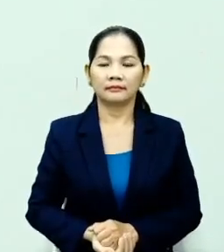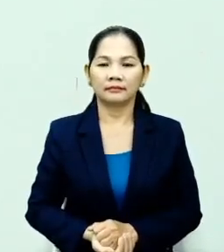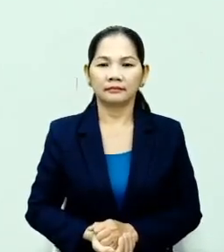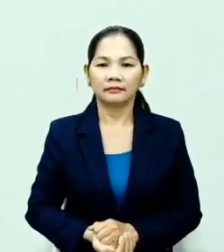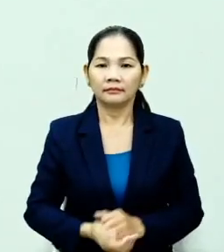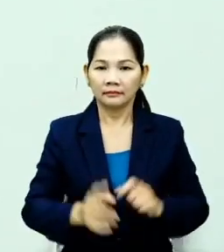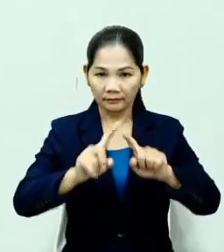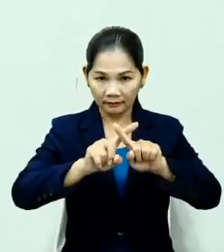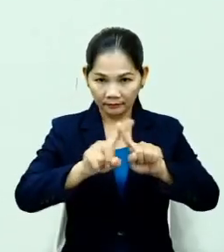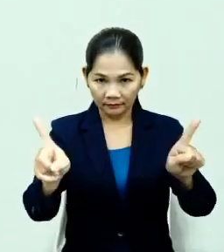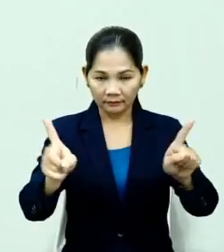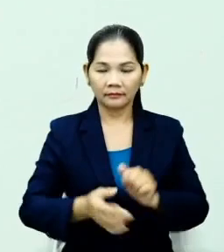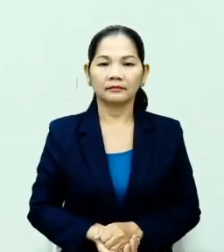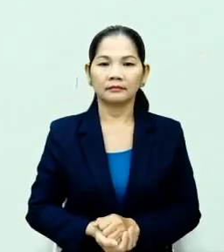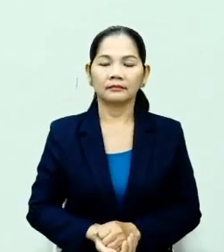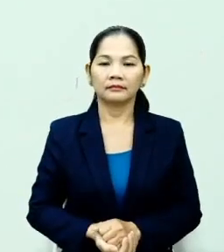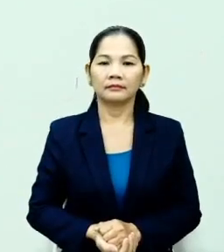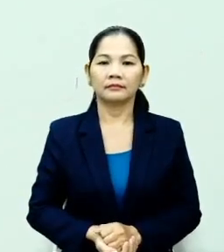play play